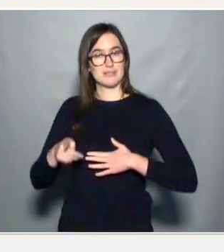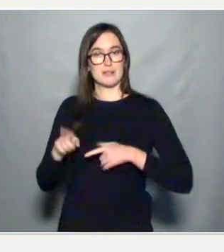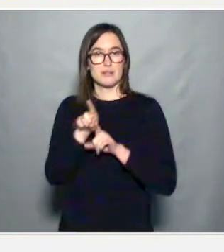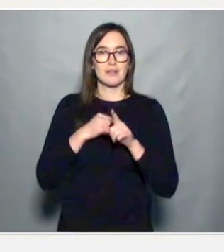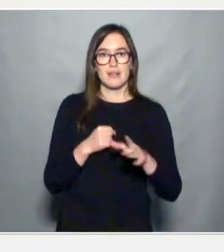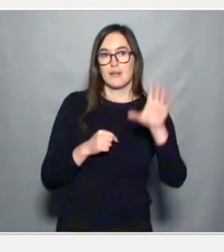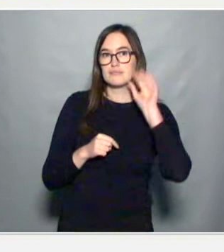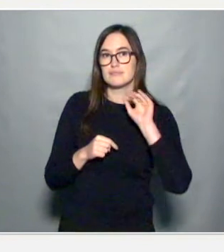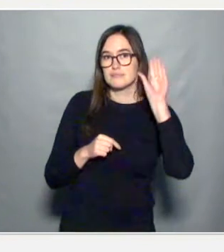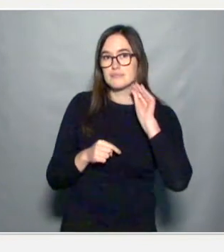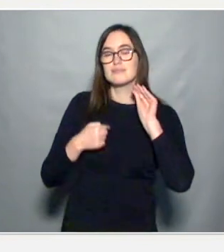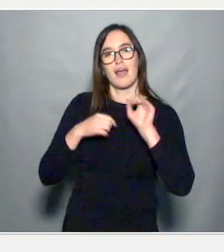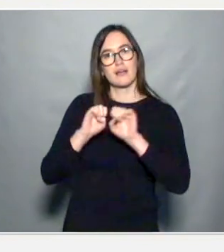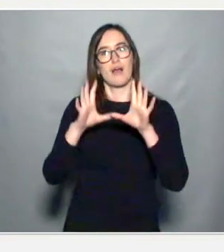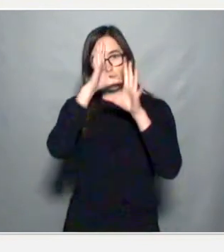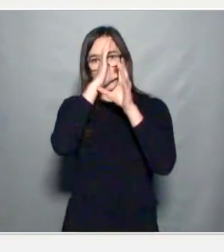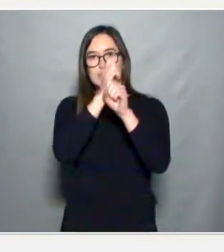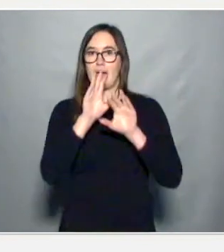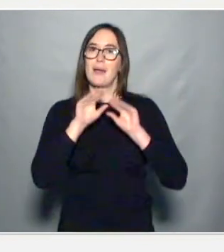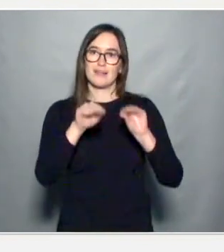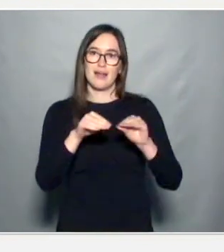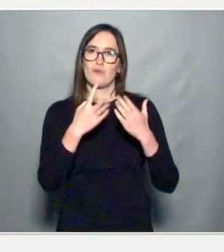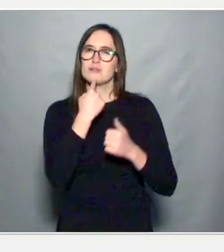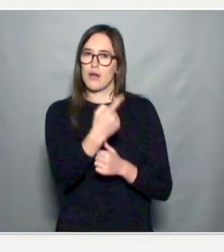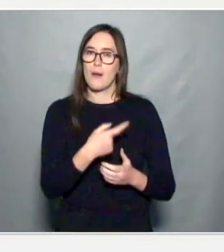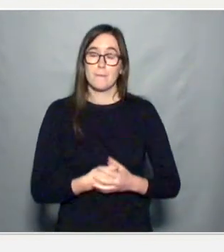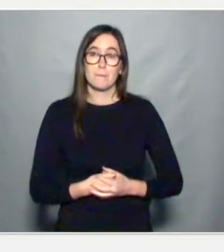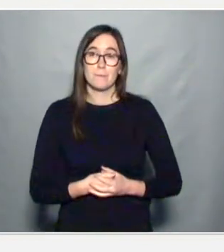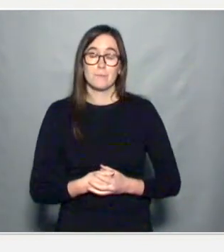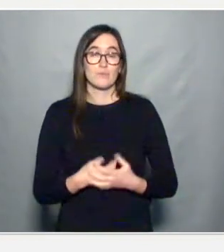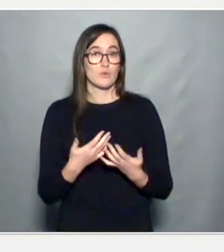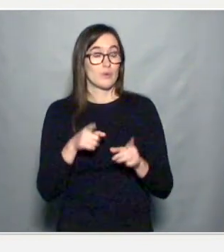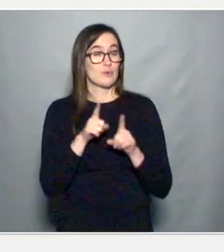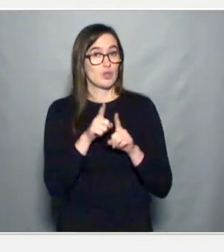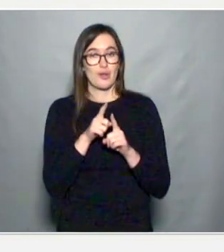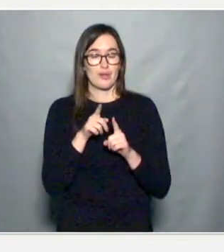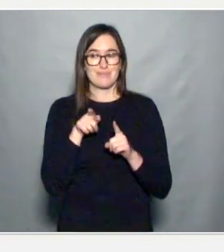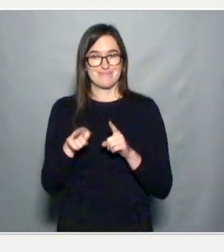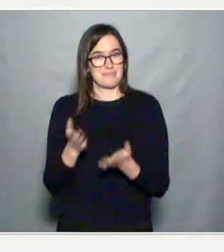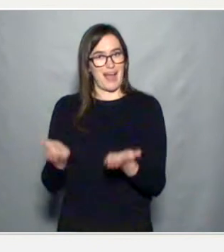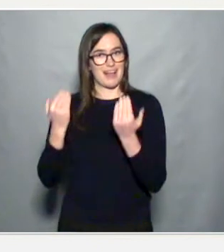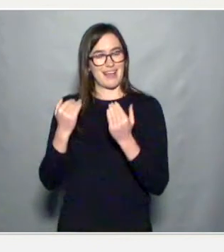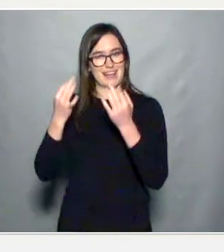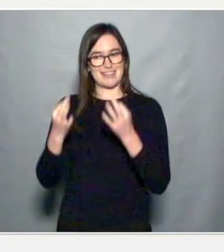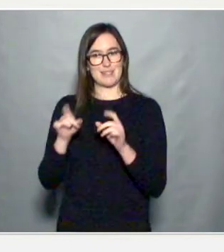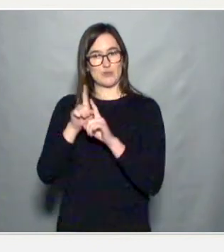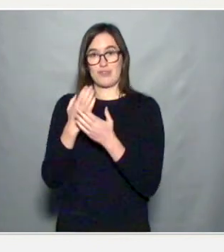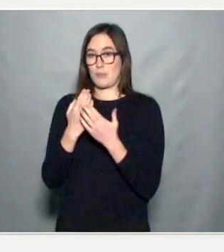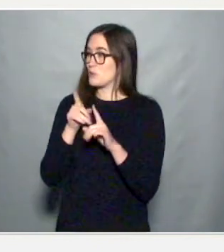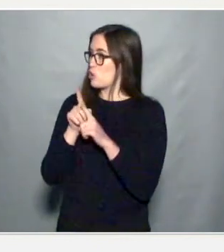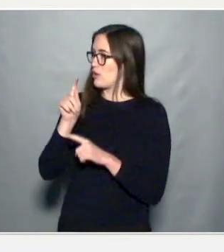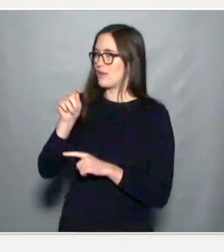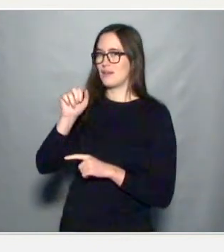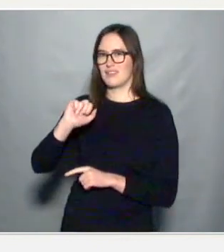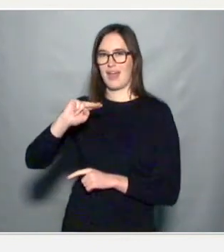kan jag faktiskt fokusera bättre på vad som sägs. Så man ska inte underskatta något så enkelt som till exempel Tangle när det